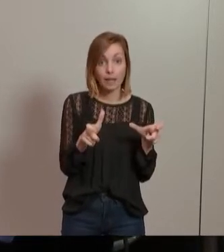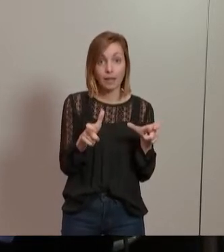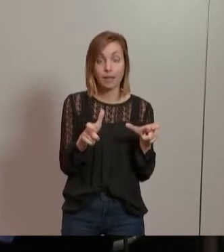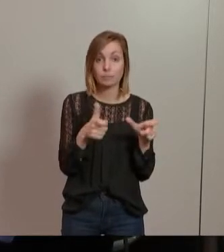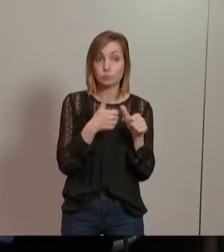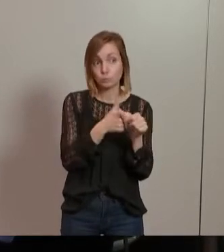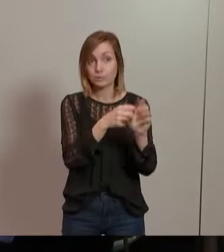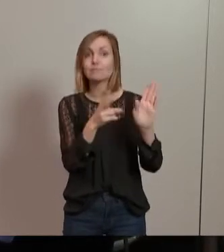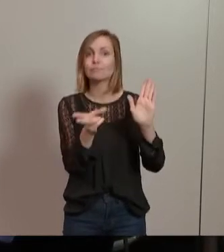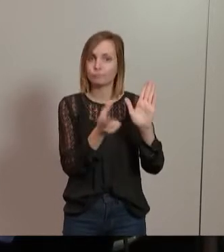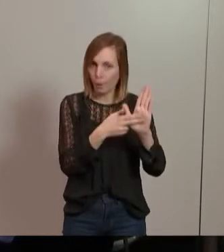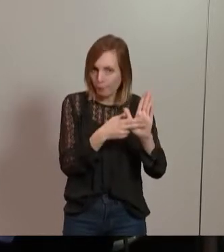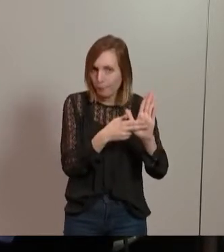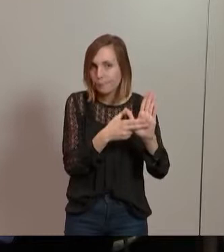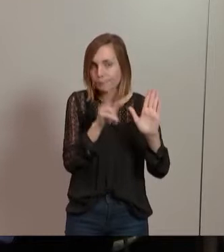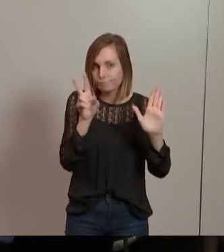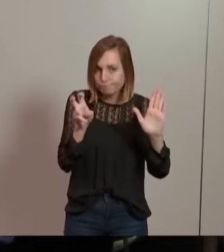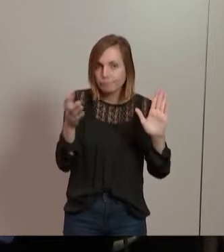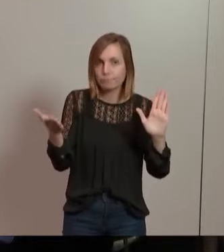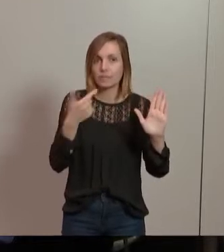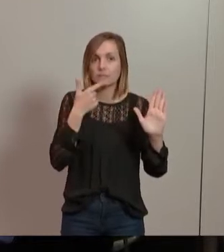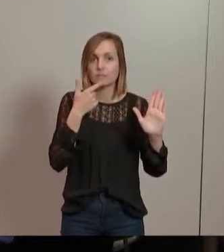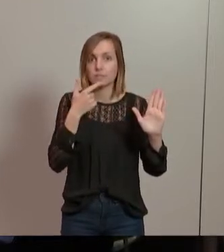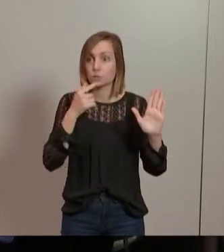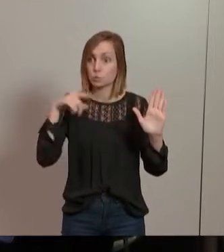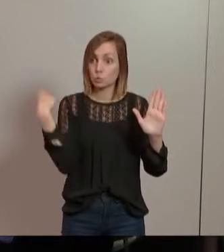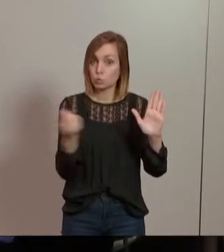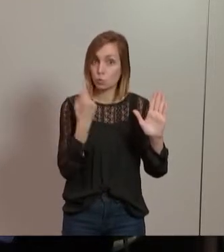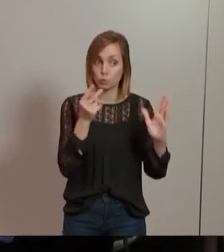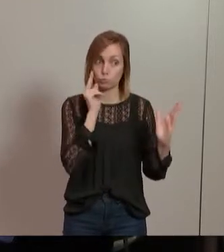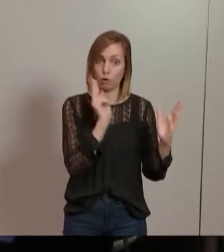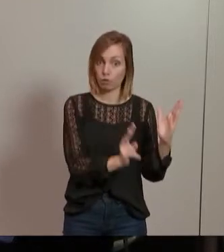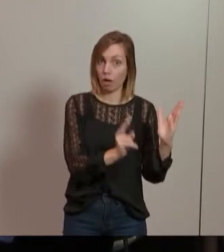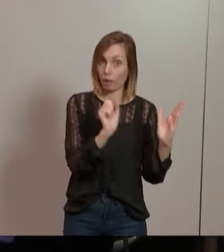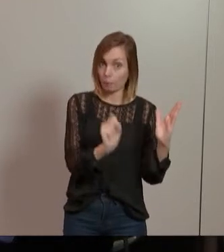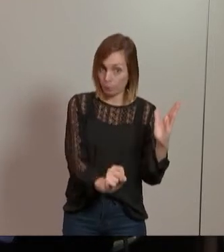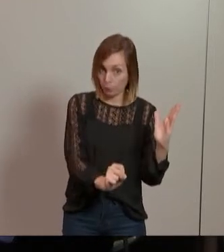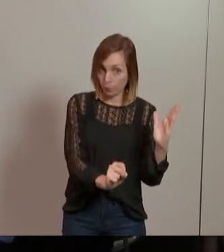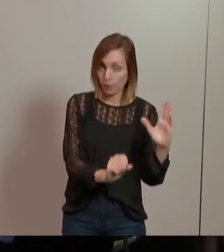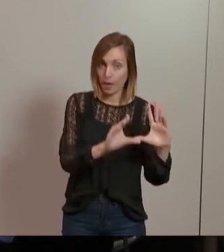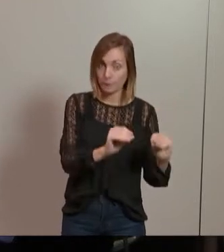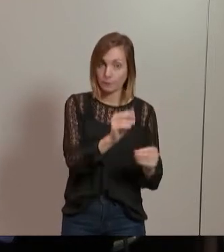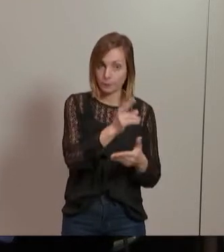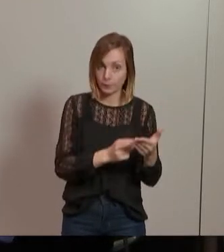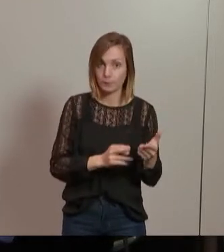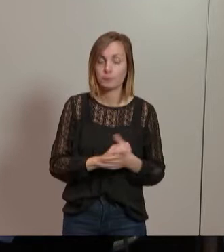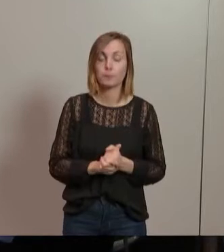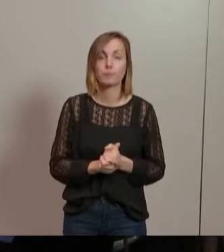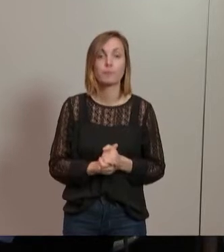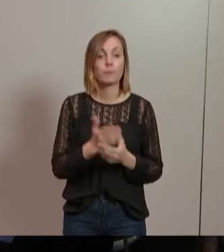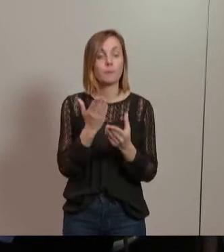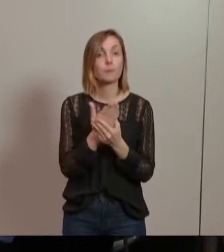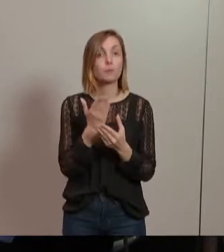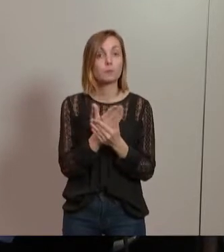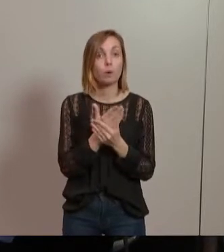norme, c'est-à-dire qu'il sera consultable par toutes les citoyennes roséennes et roséens. Donc ce document,